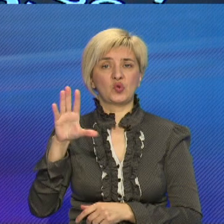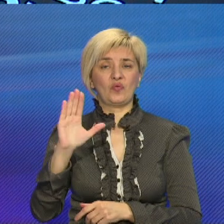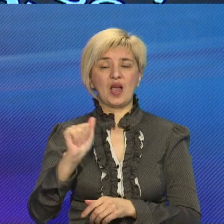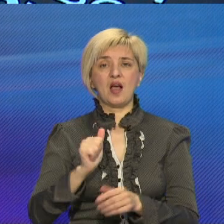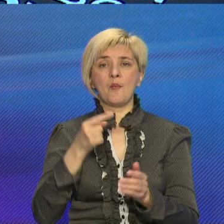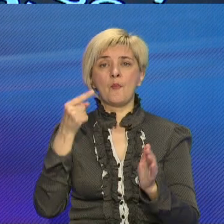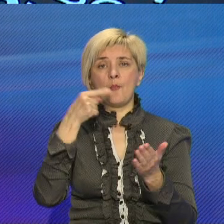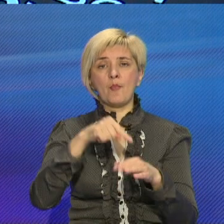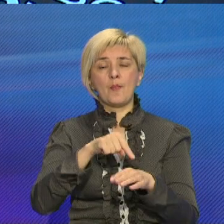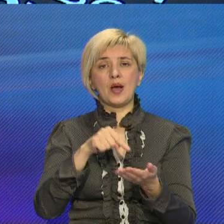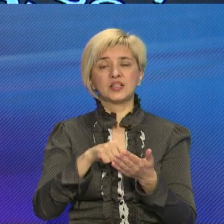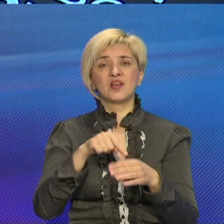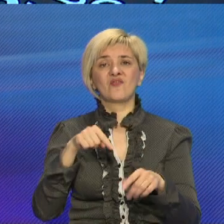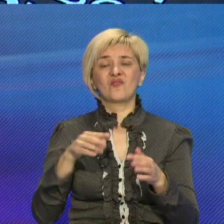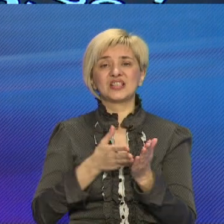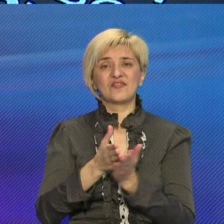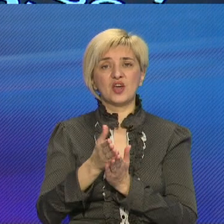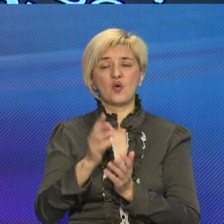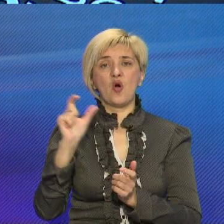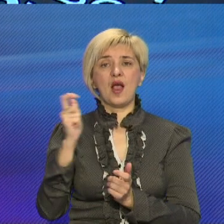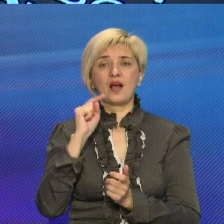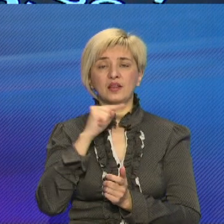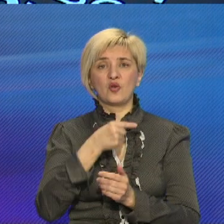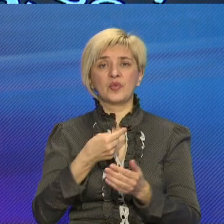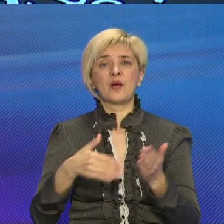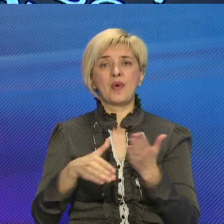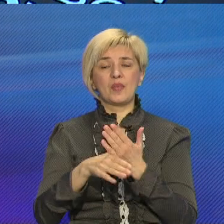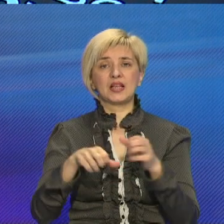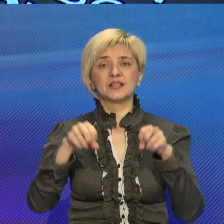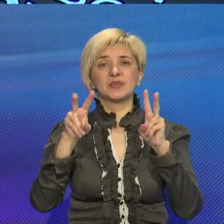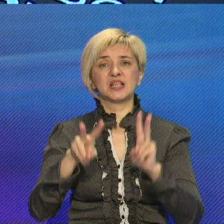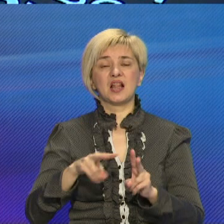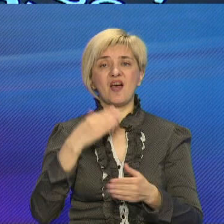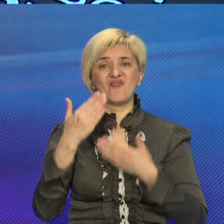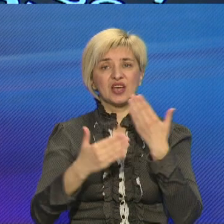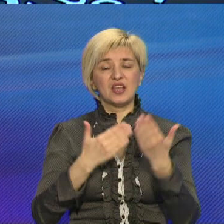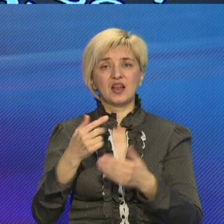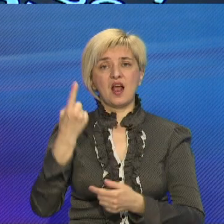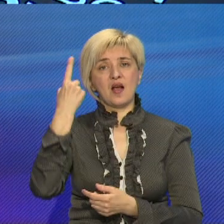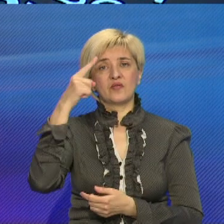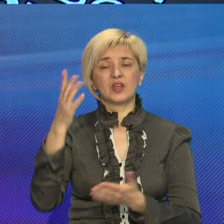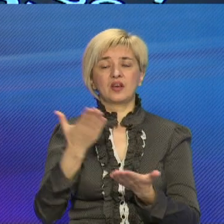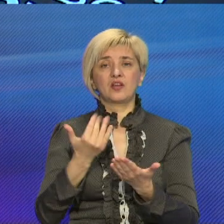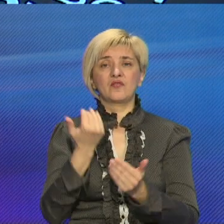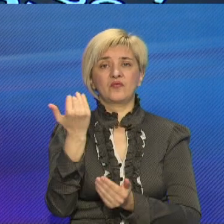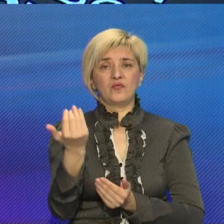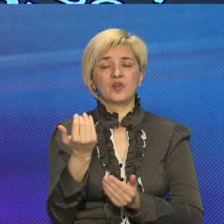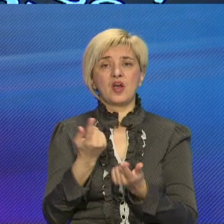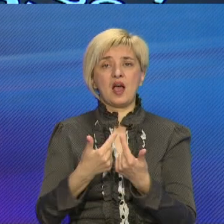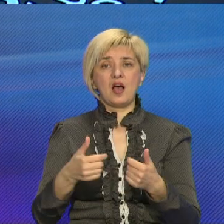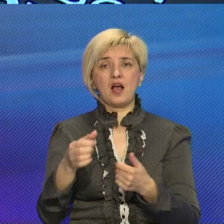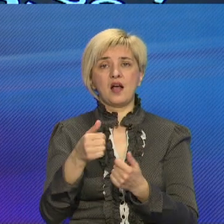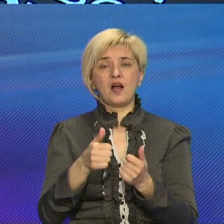ў сферу эканомікі старшакласнікам дапамагала адмысловая віктарына, аўтарства якой належыць камітэту эканомікі абласнога выканаўчага